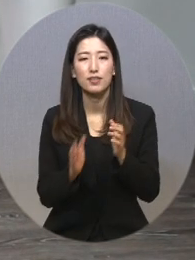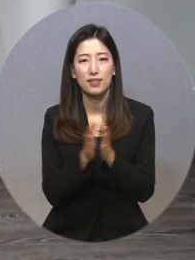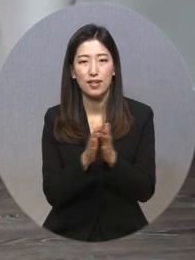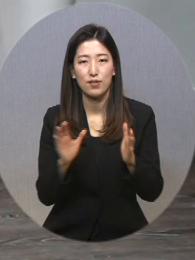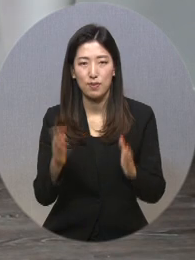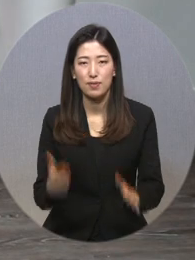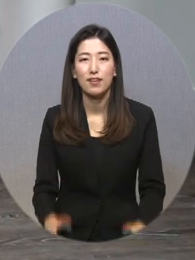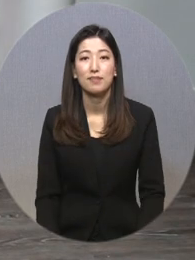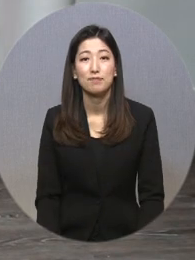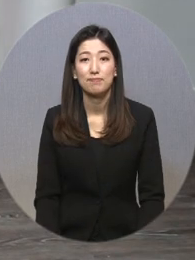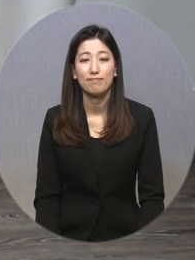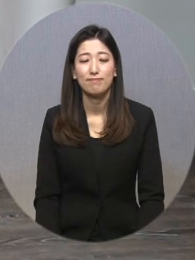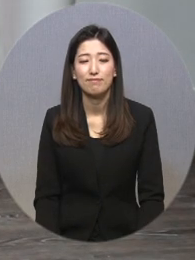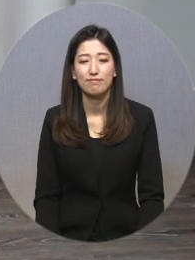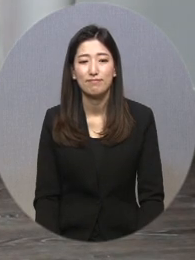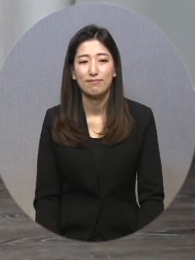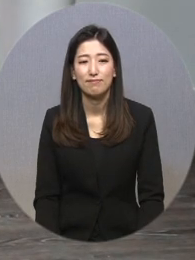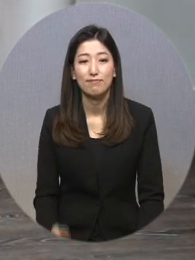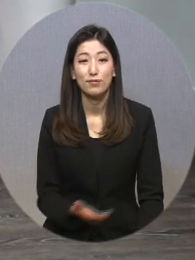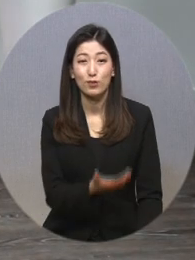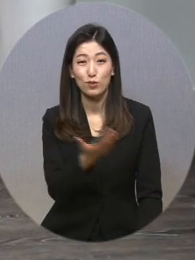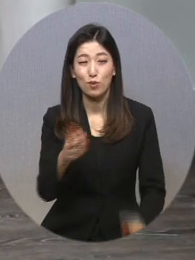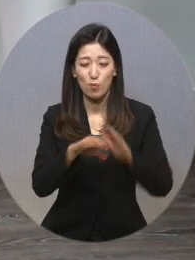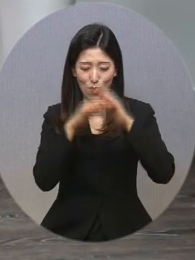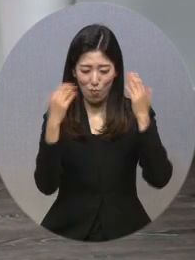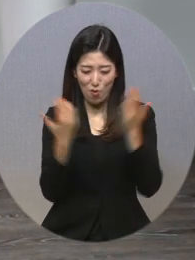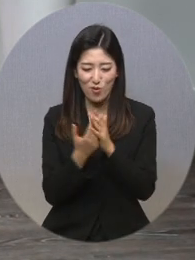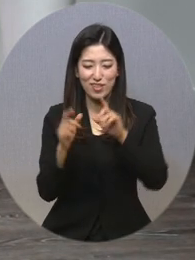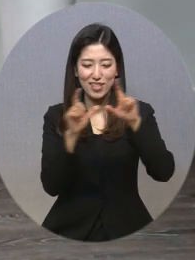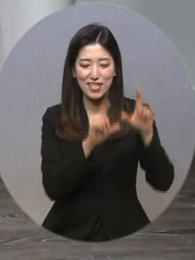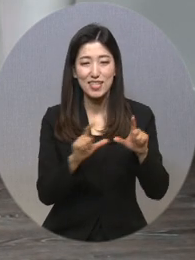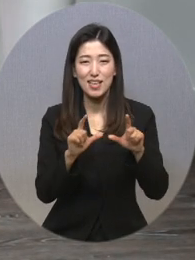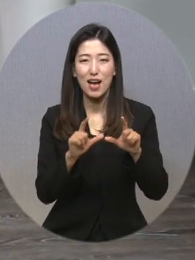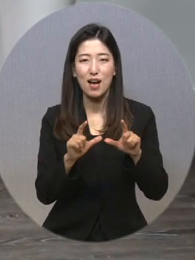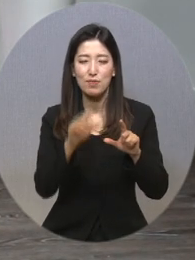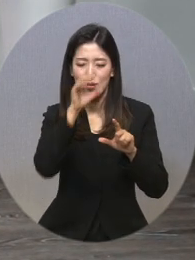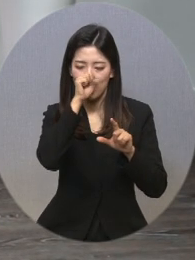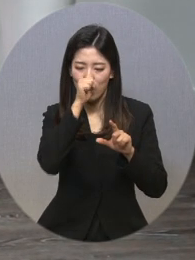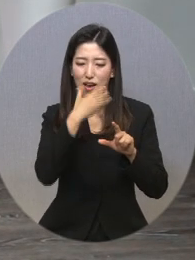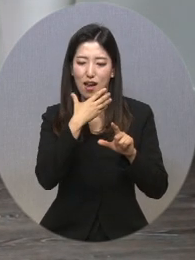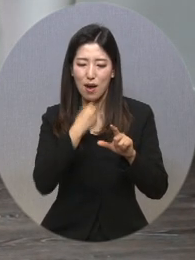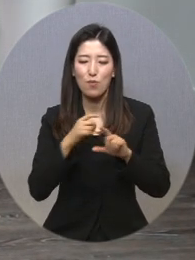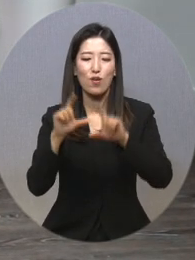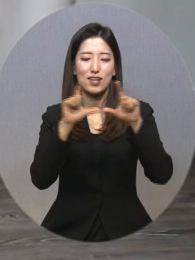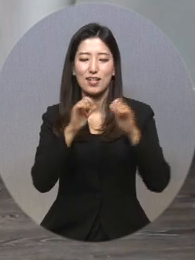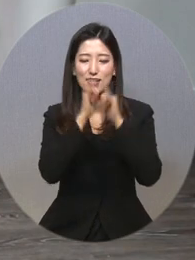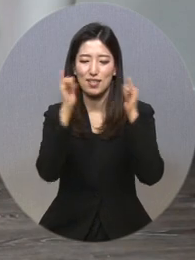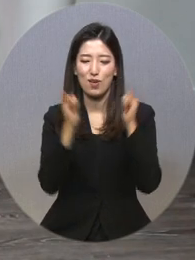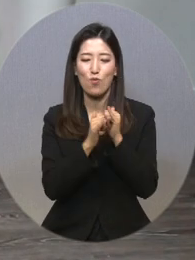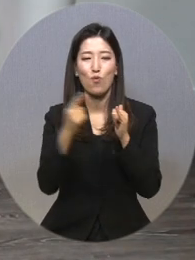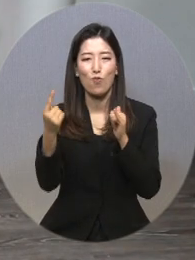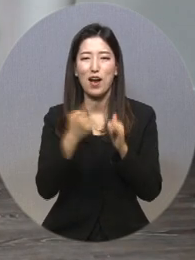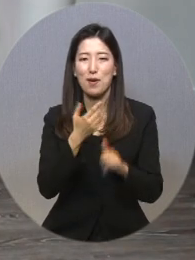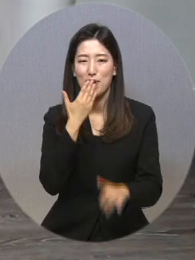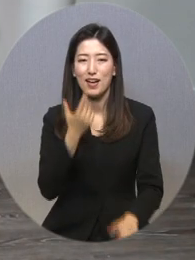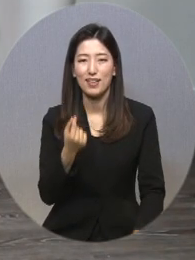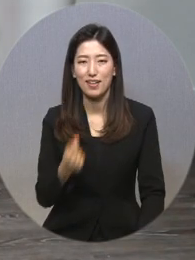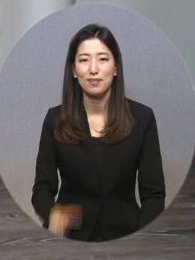생각합니다. 그러면 우리 모두의 삶이 풍요로운 그런 사회가 도시가 될 거라고